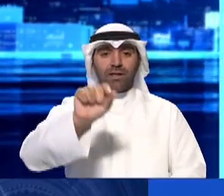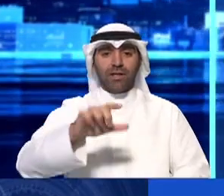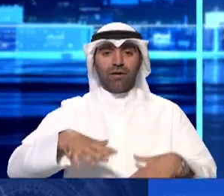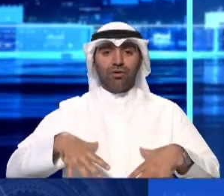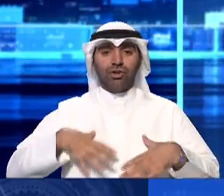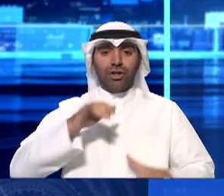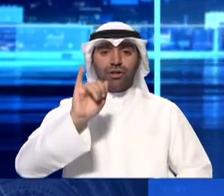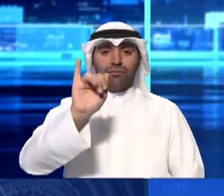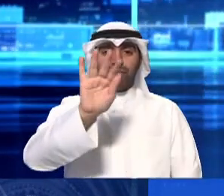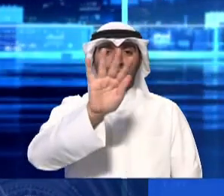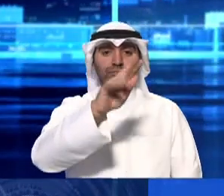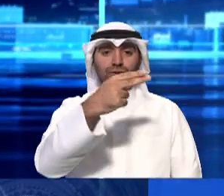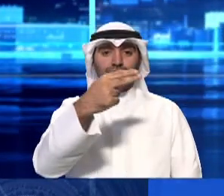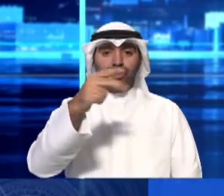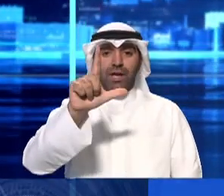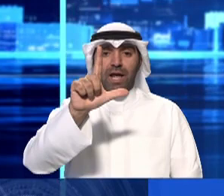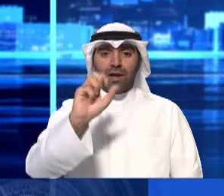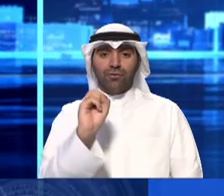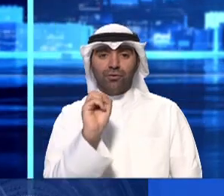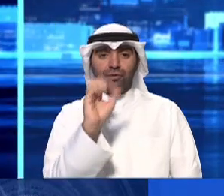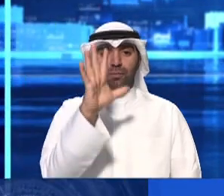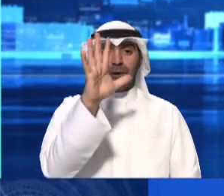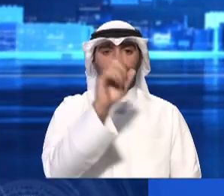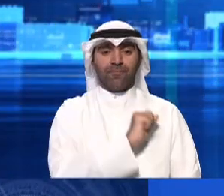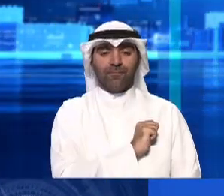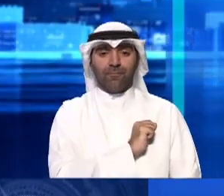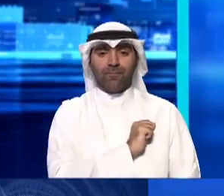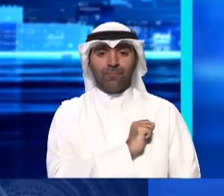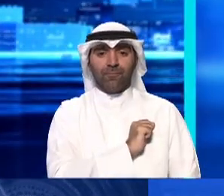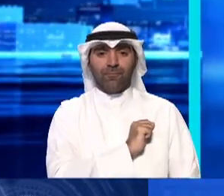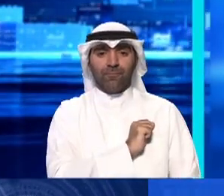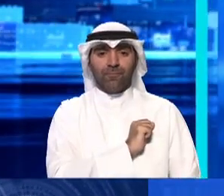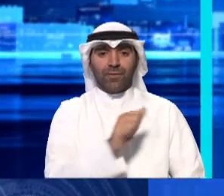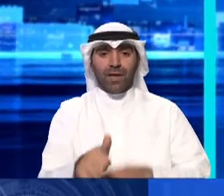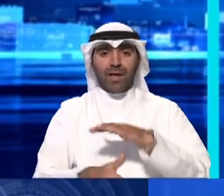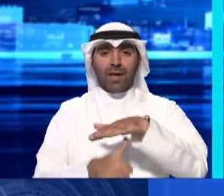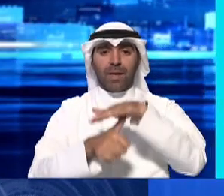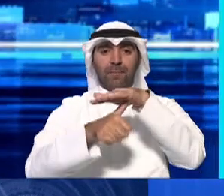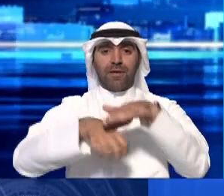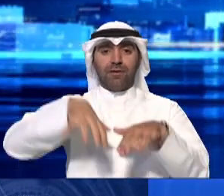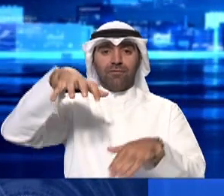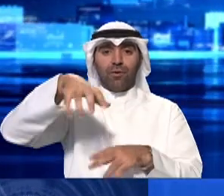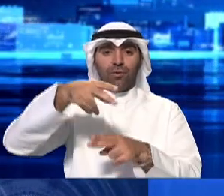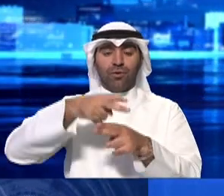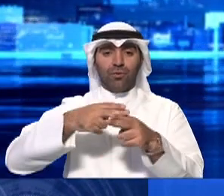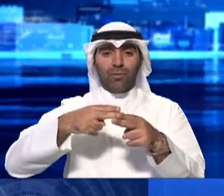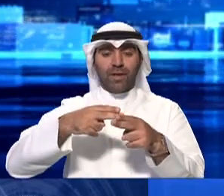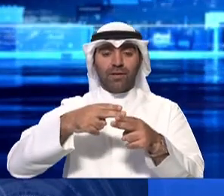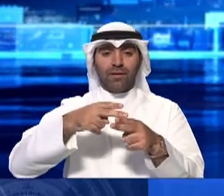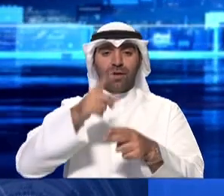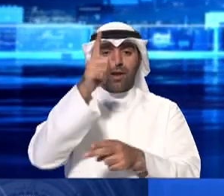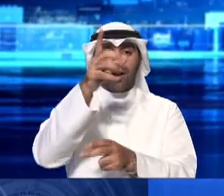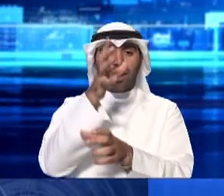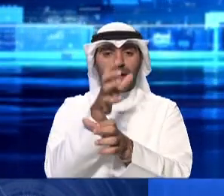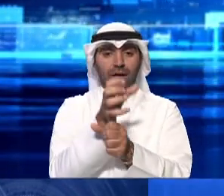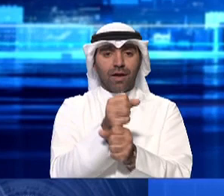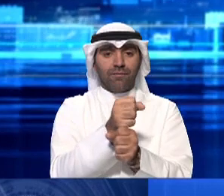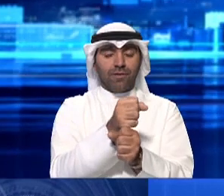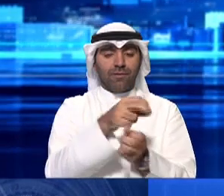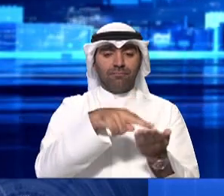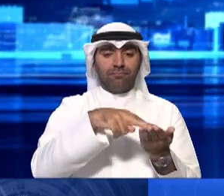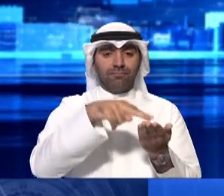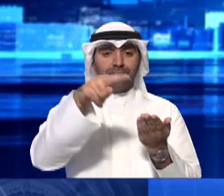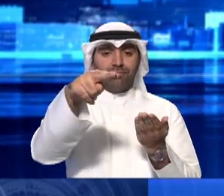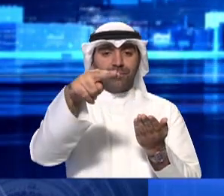حضرة صاحب السمو الأخ الشيخ نواف الأحمد الجابر الصباح حفظه الله ورعاه أمير البلاد القائد الأعلى للقوات